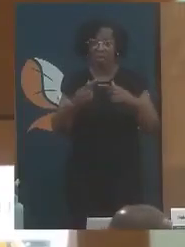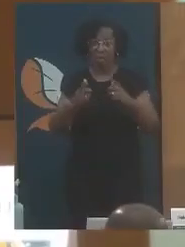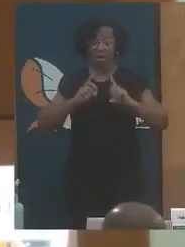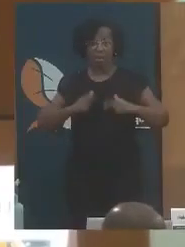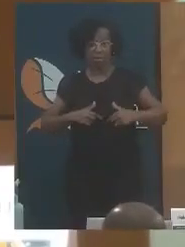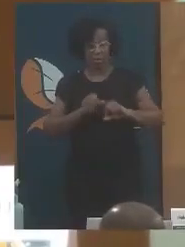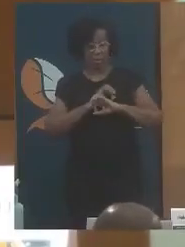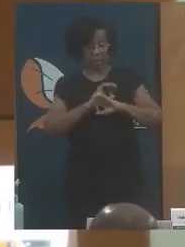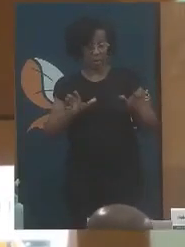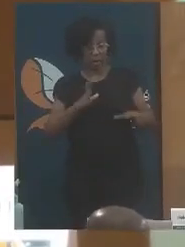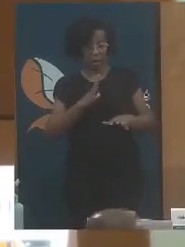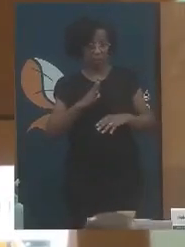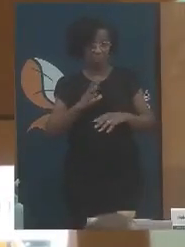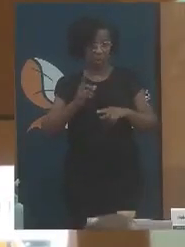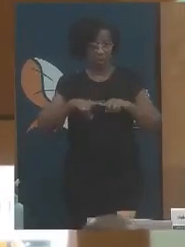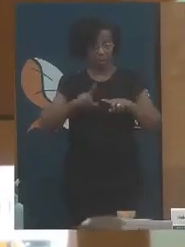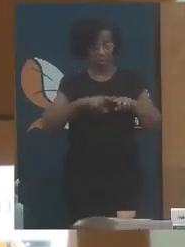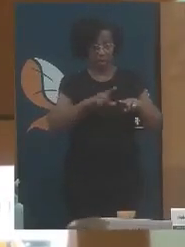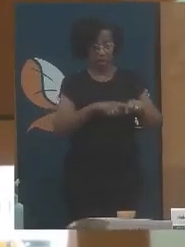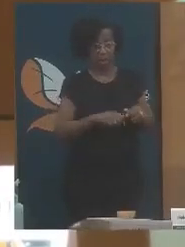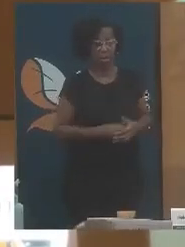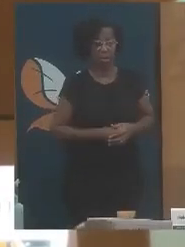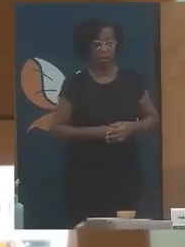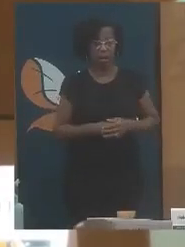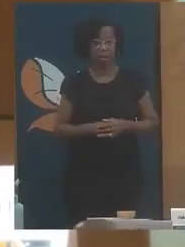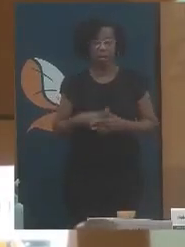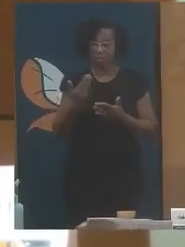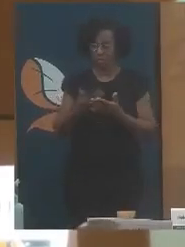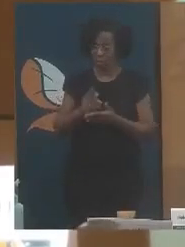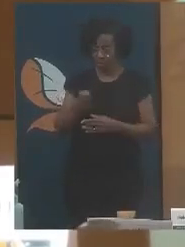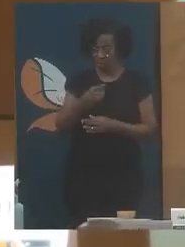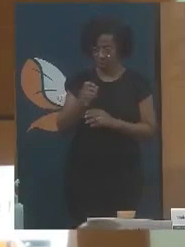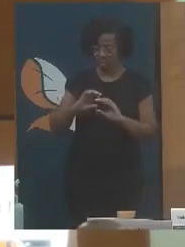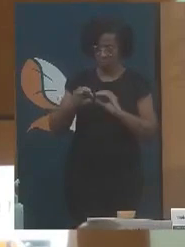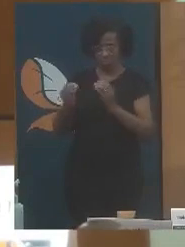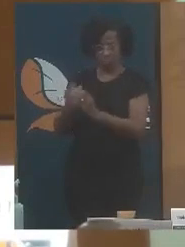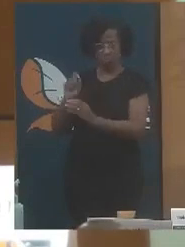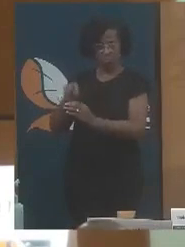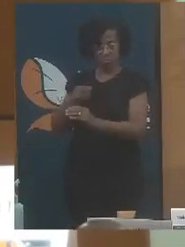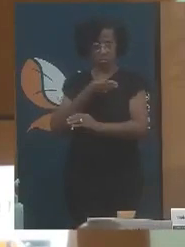l'école sans avoir les moyens. Or, je rappelle que c'est la CTM qui sont responsables d'eux.